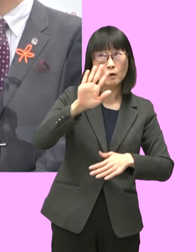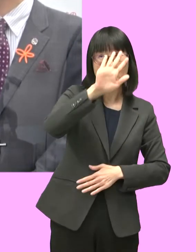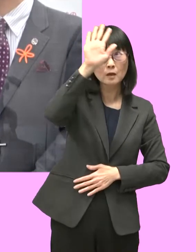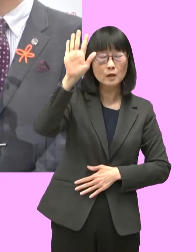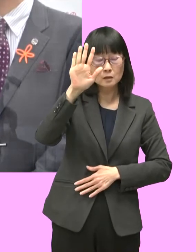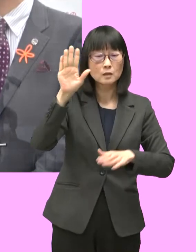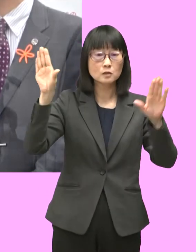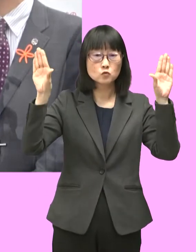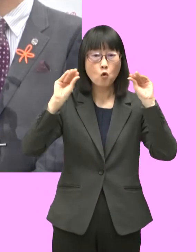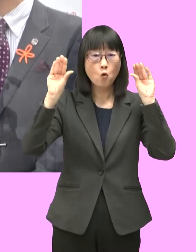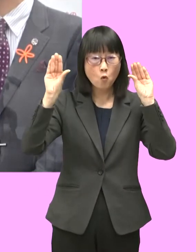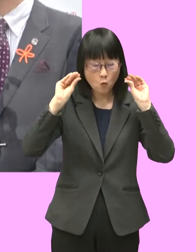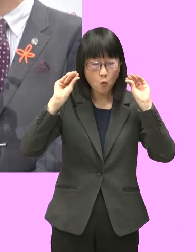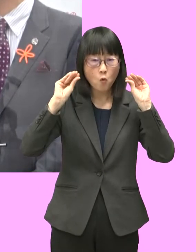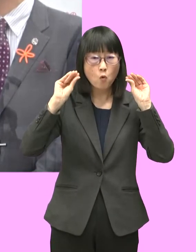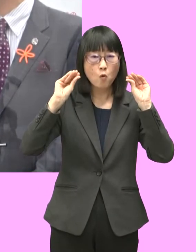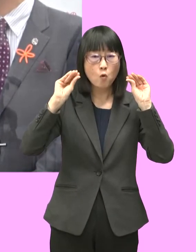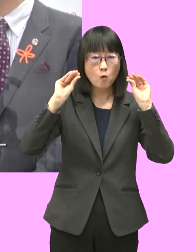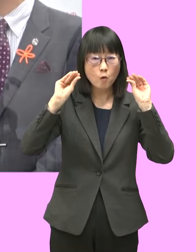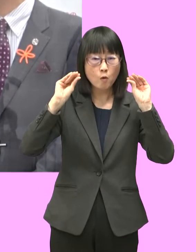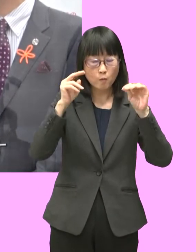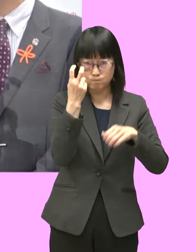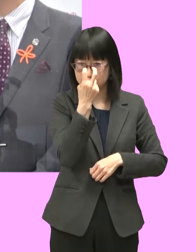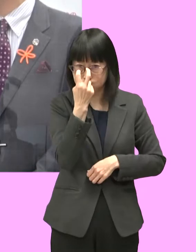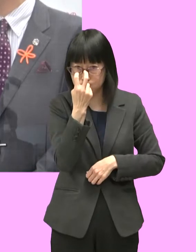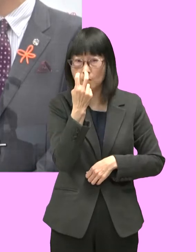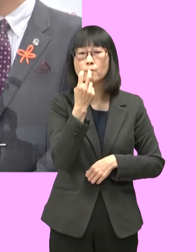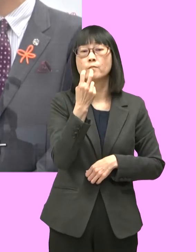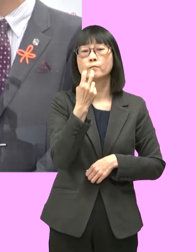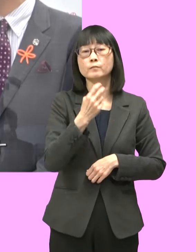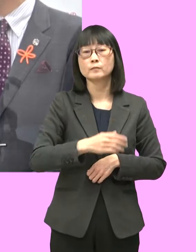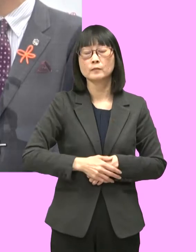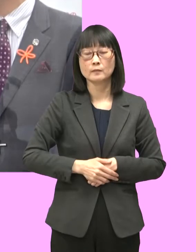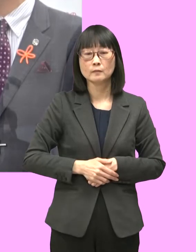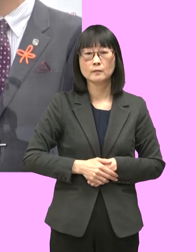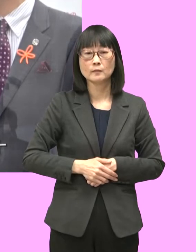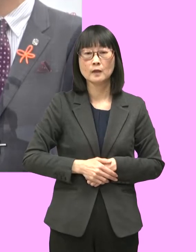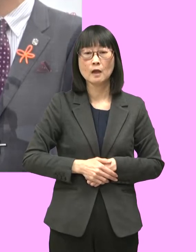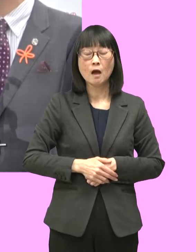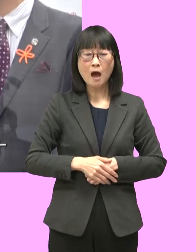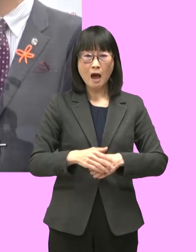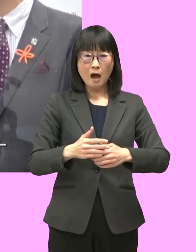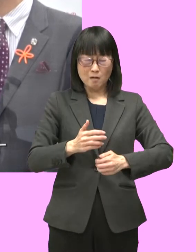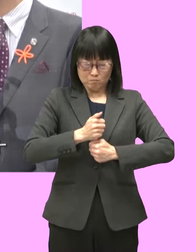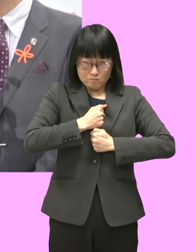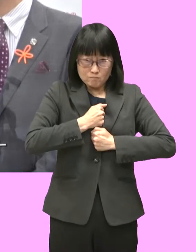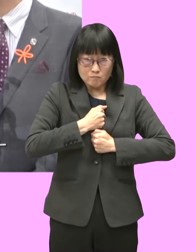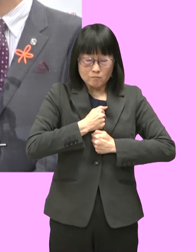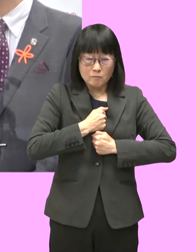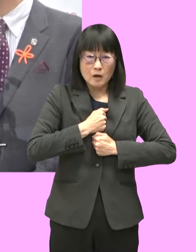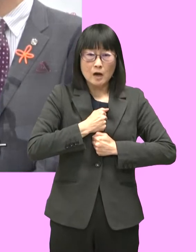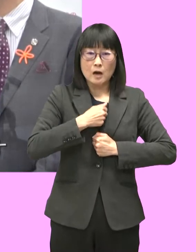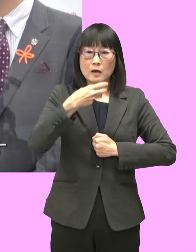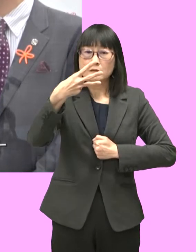ょう。警戒レベル3、高齢者等避難。